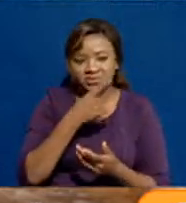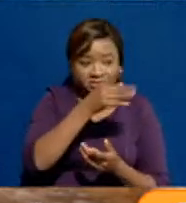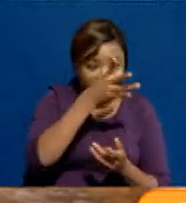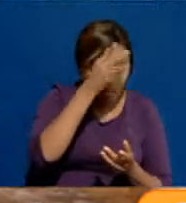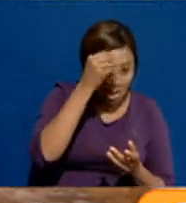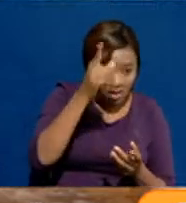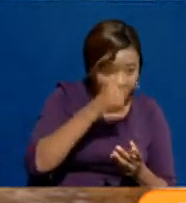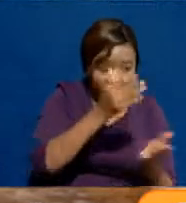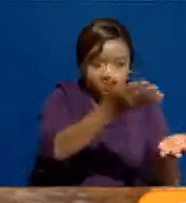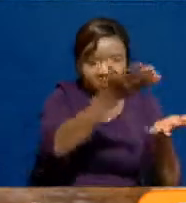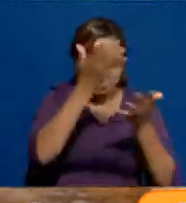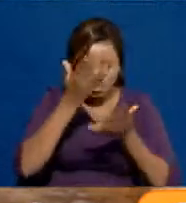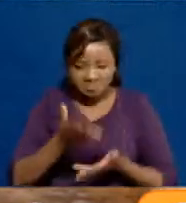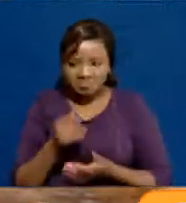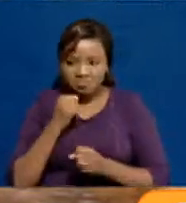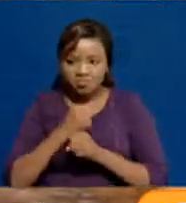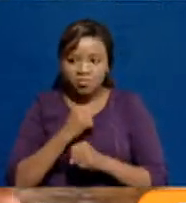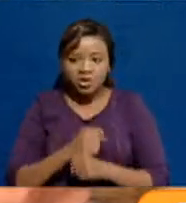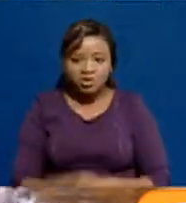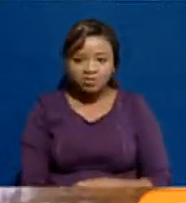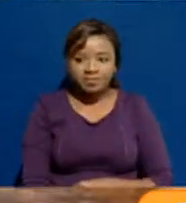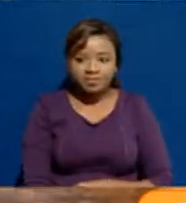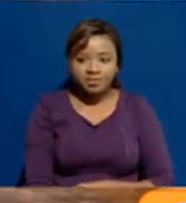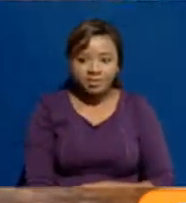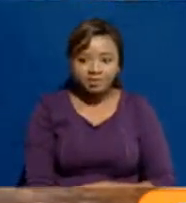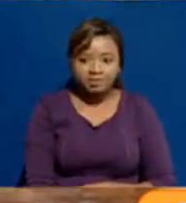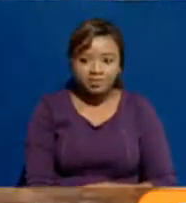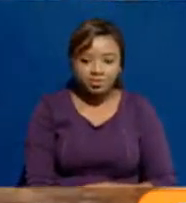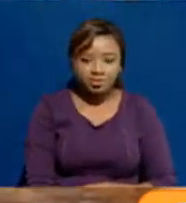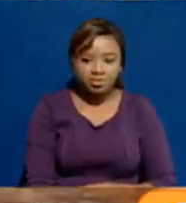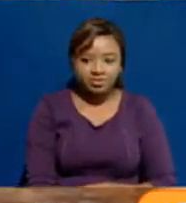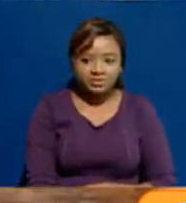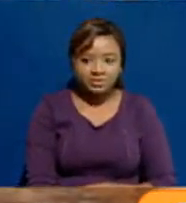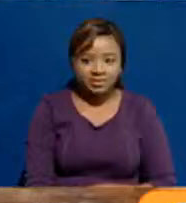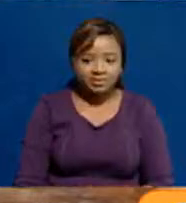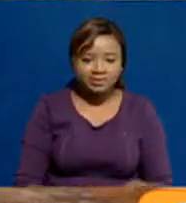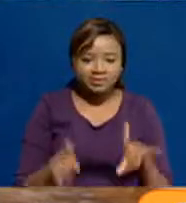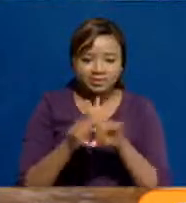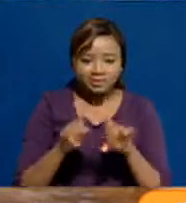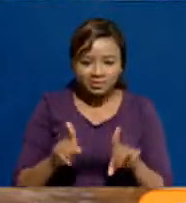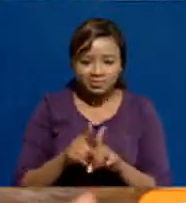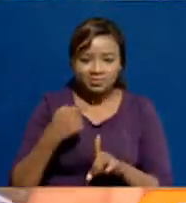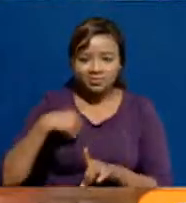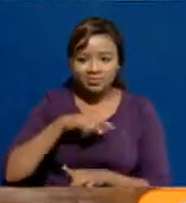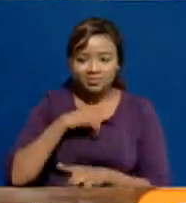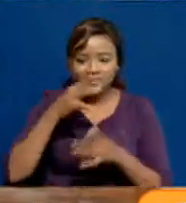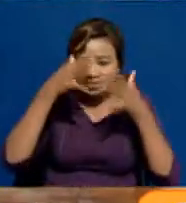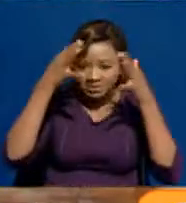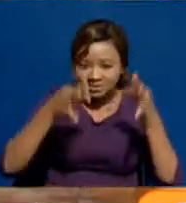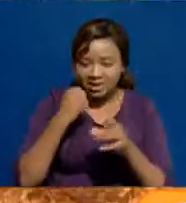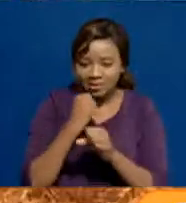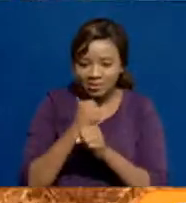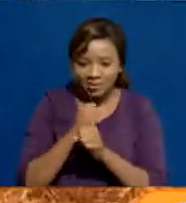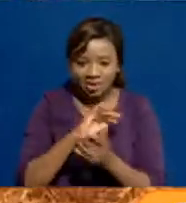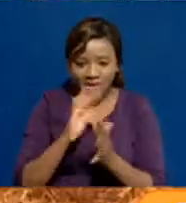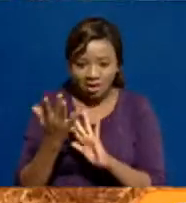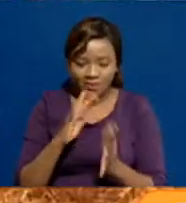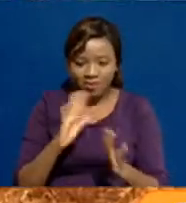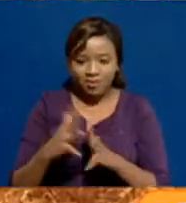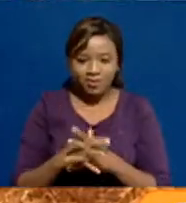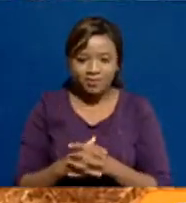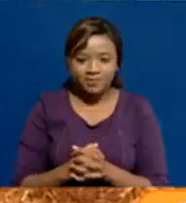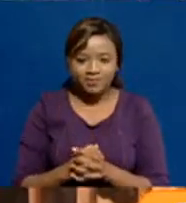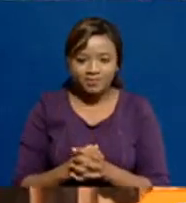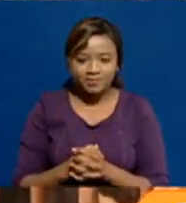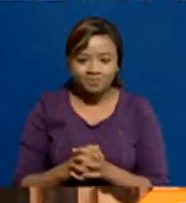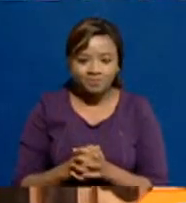kwa kweli tangu nijifunze hivyo mimi mwenyewe, kwa sababu nimejifunza na practical, nimeweza kufanya mambo ambayo mnaiona siku ya leo. It was a journey